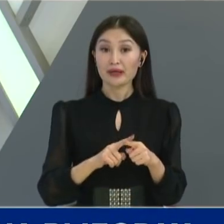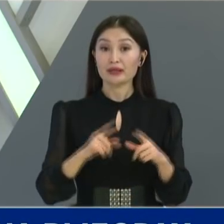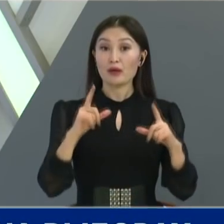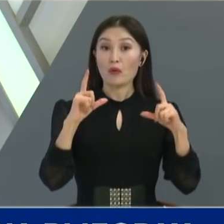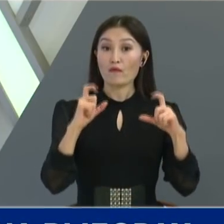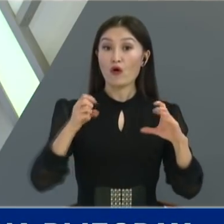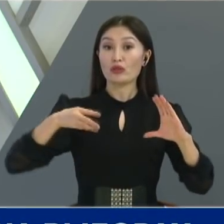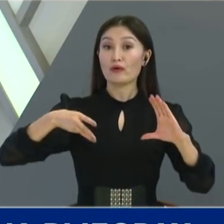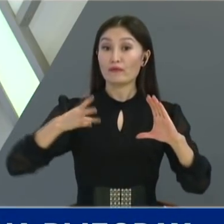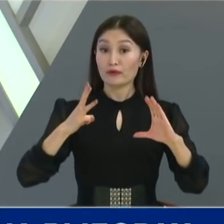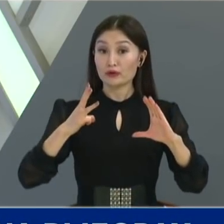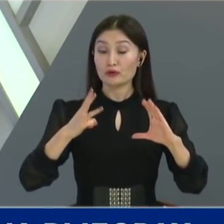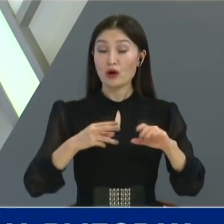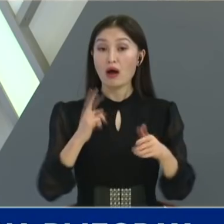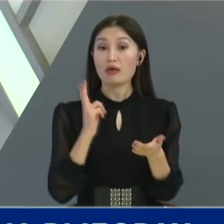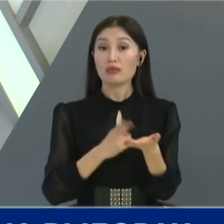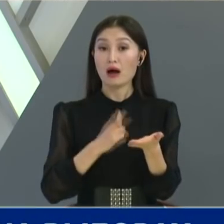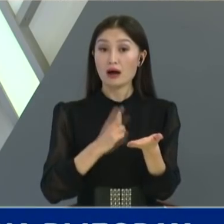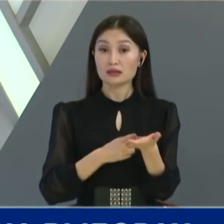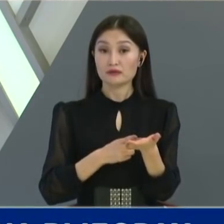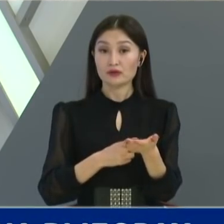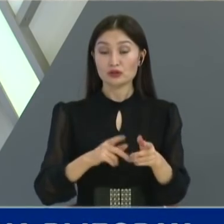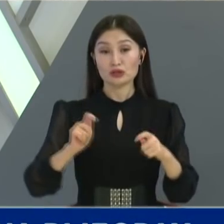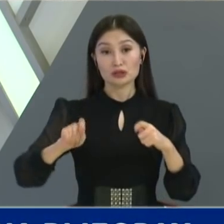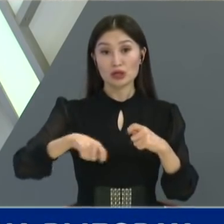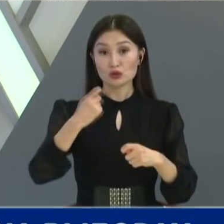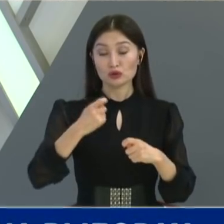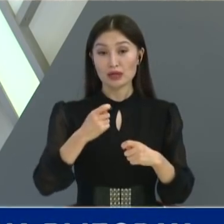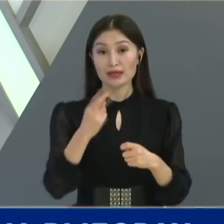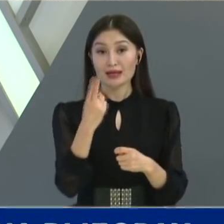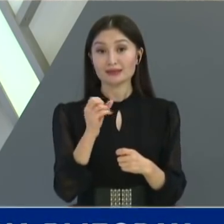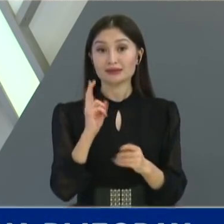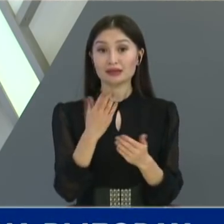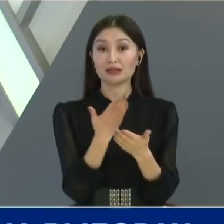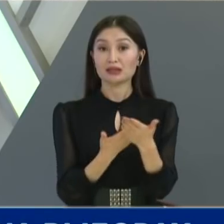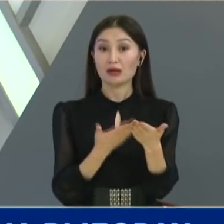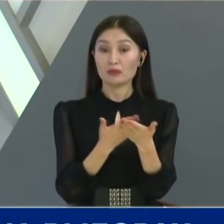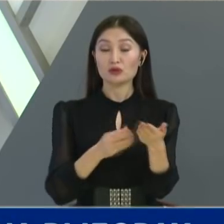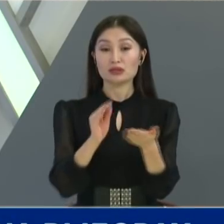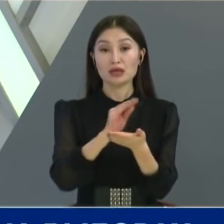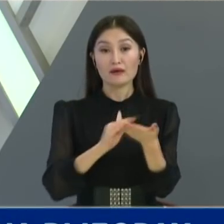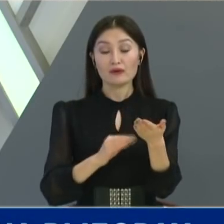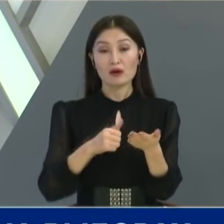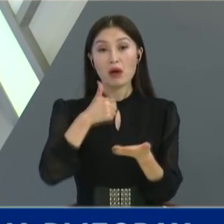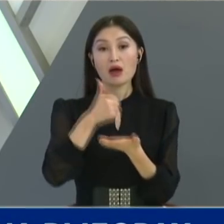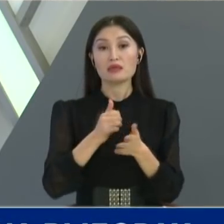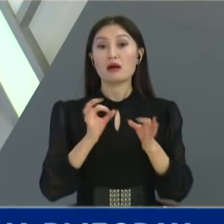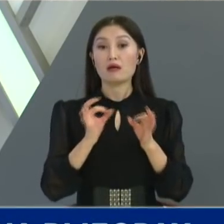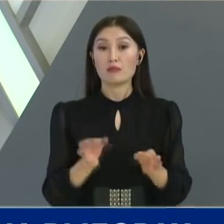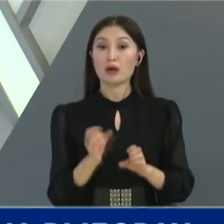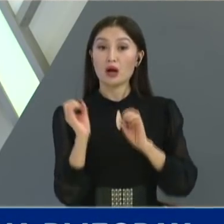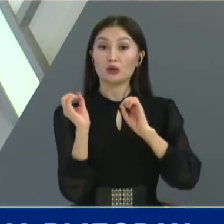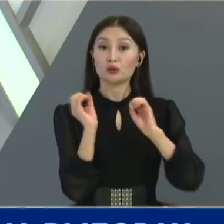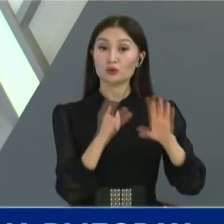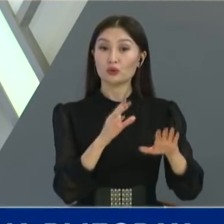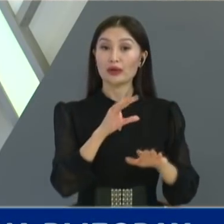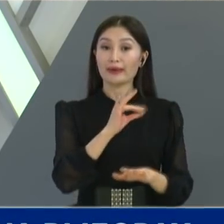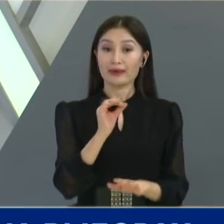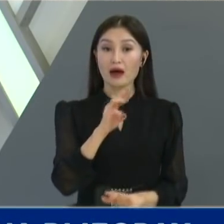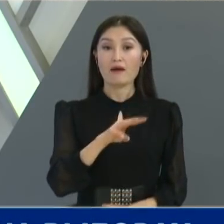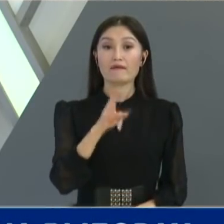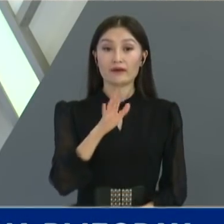и видеоматериалы, доказывающие нарушения, ЦИК рекомендует заявителям предоставить в Генпрокуратуру и